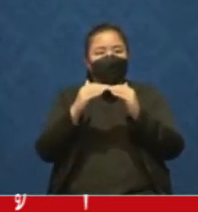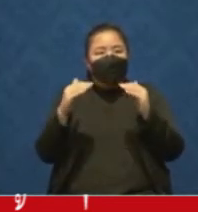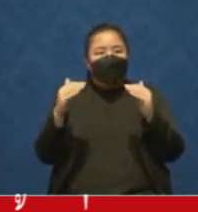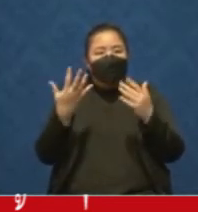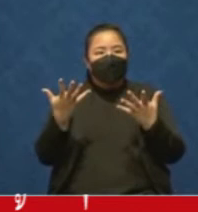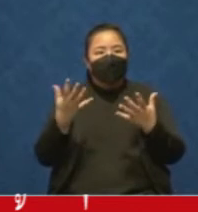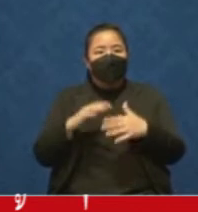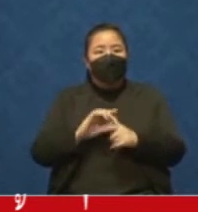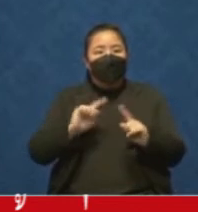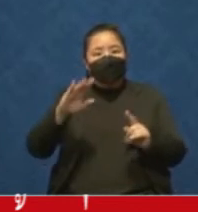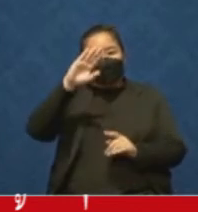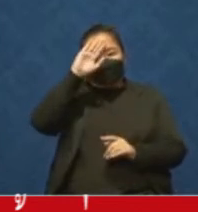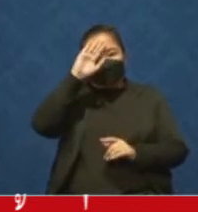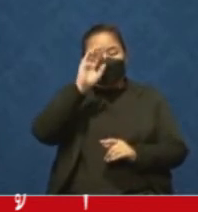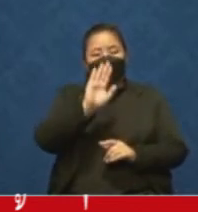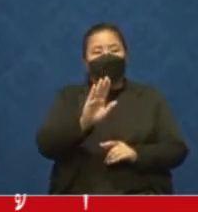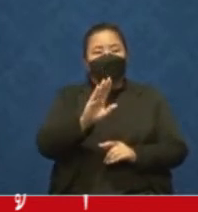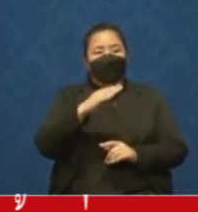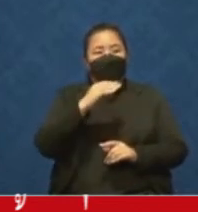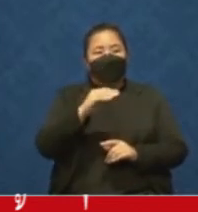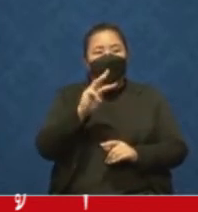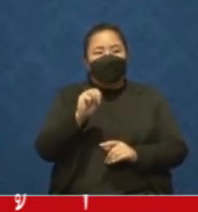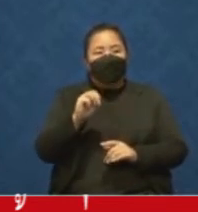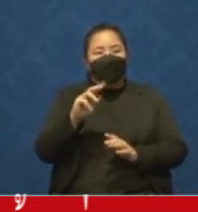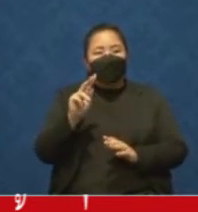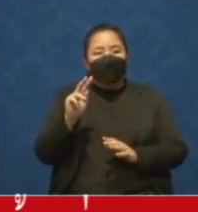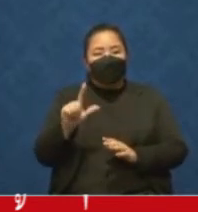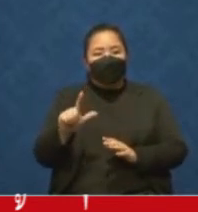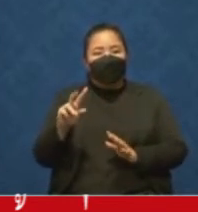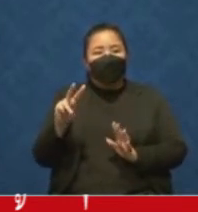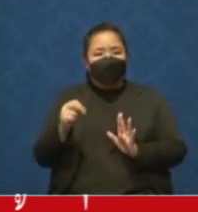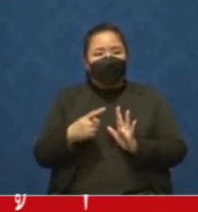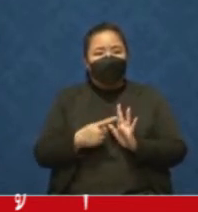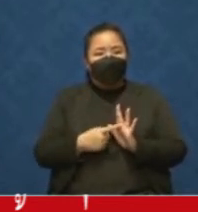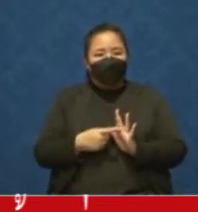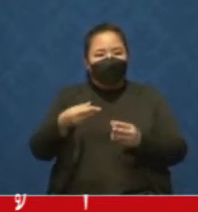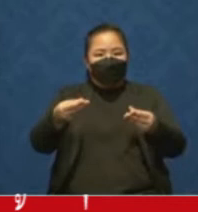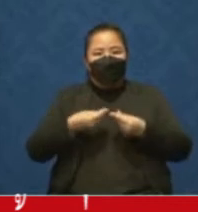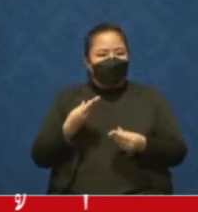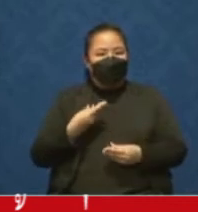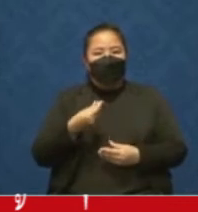แต่เมอปวยเข้ามาโนโพิราเวีร์จะถูกส่งมาให้โดยเร็วต่ไปครั